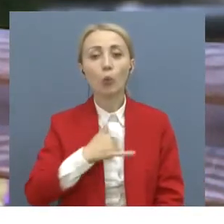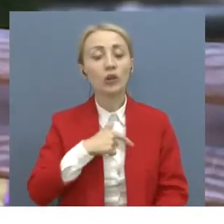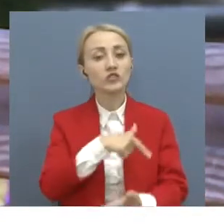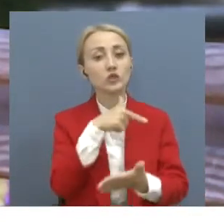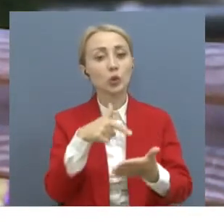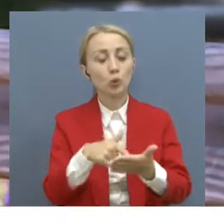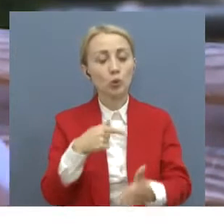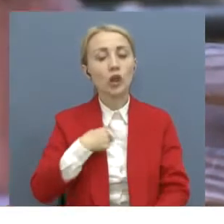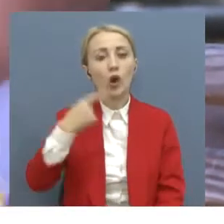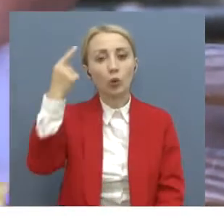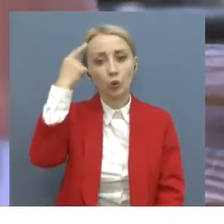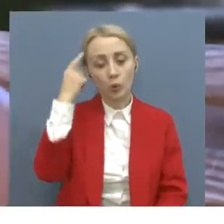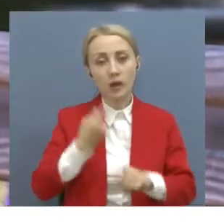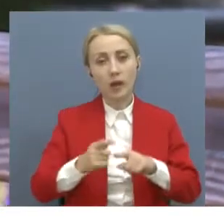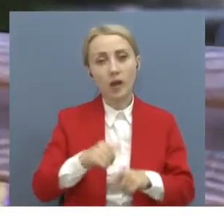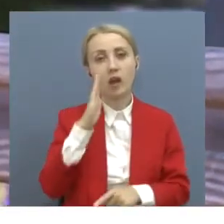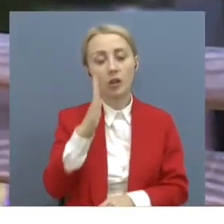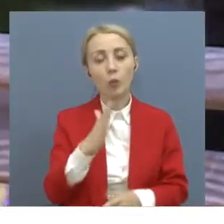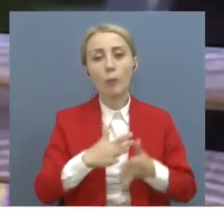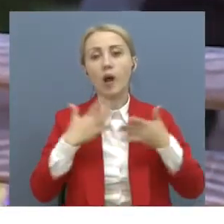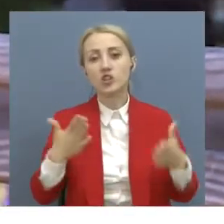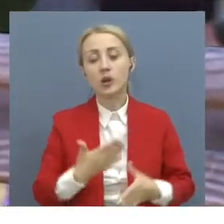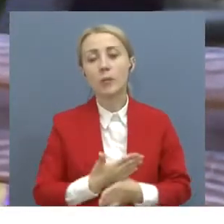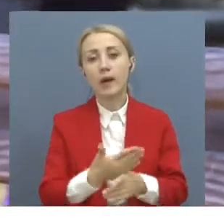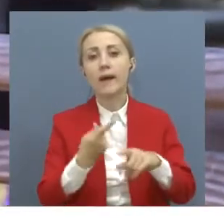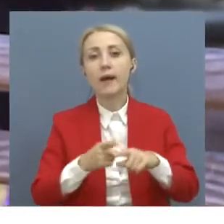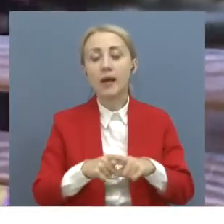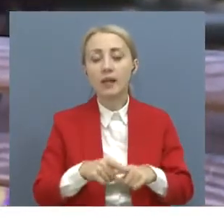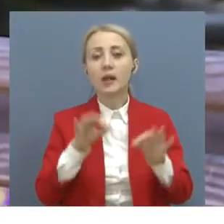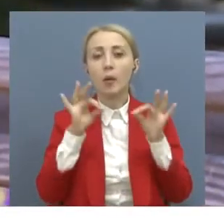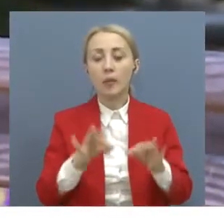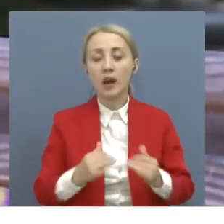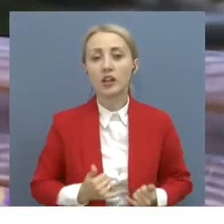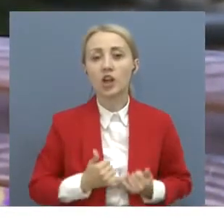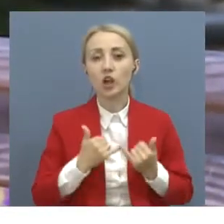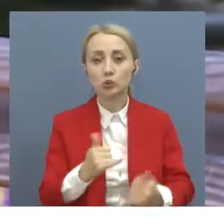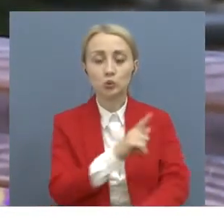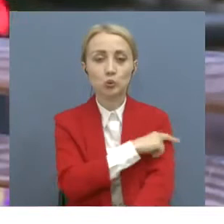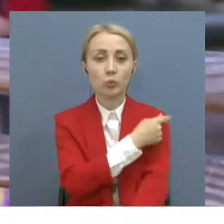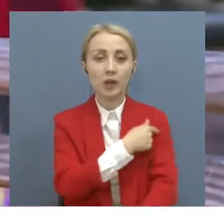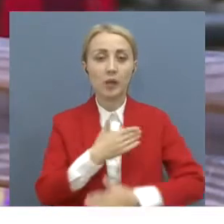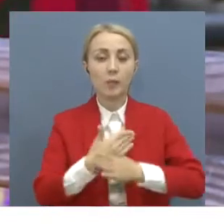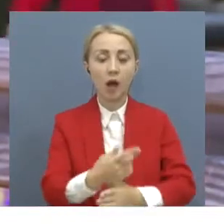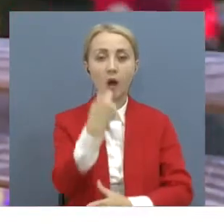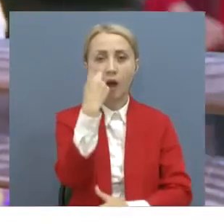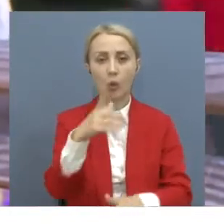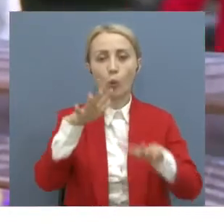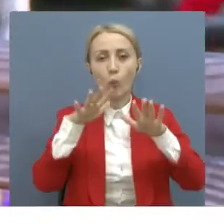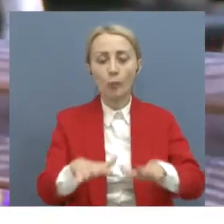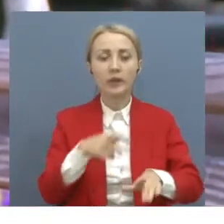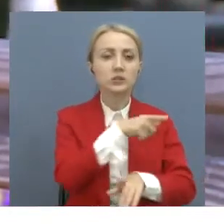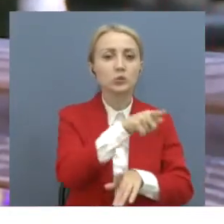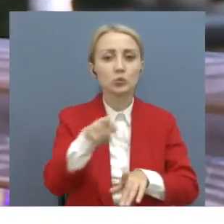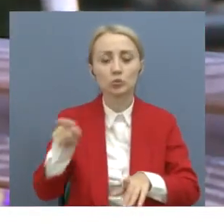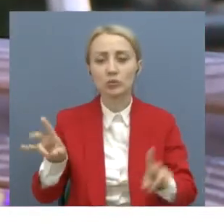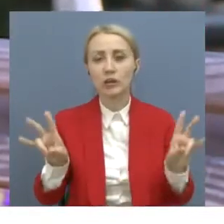аурухана сияқты бірнеше аурухананы бір жерге біріктіруде. Енді Сарыарқа шағын ауданында да осындай үлкен аурухана салынбақ. Бұл бізге үлкен көмек.